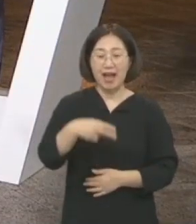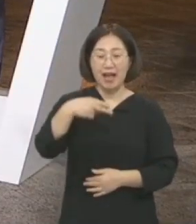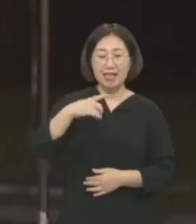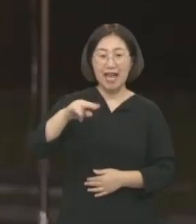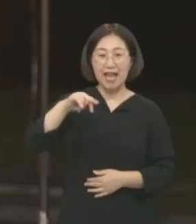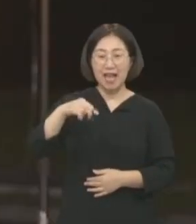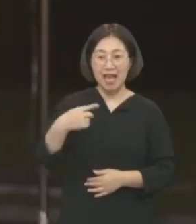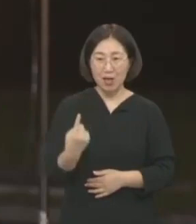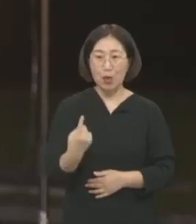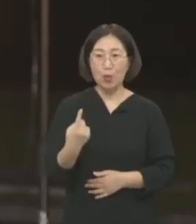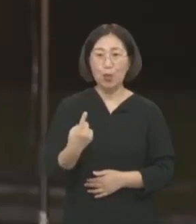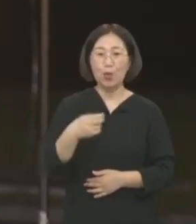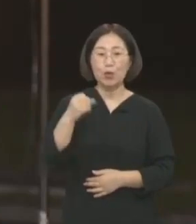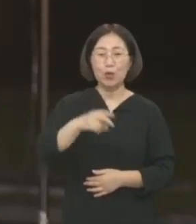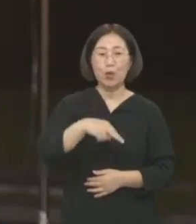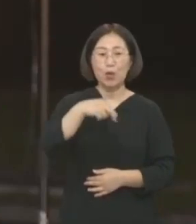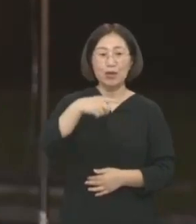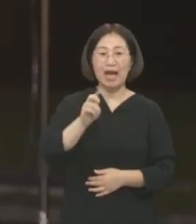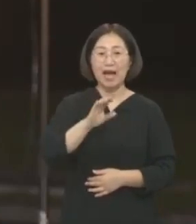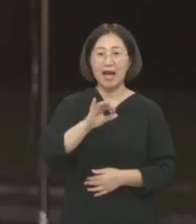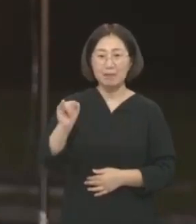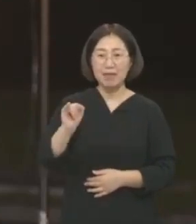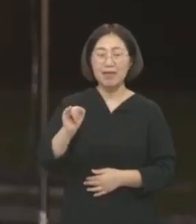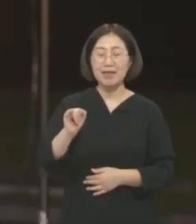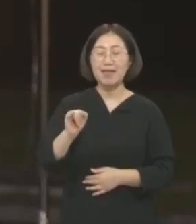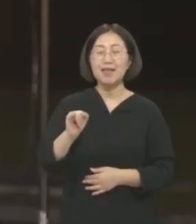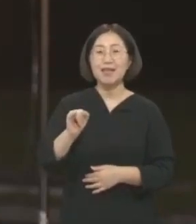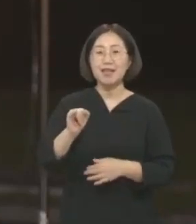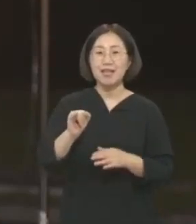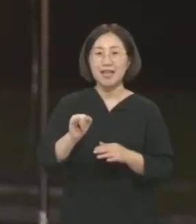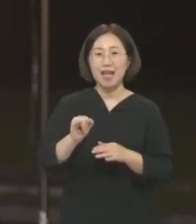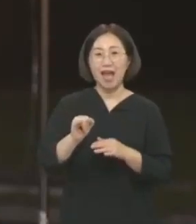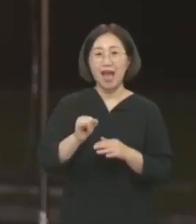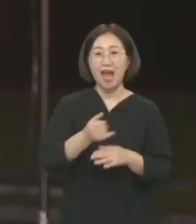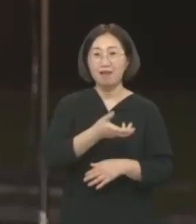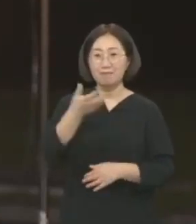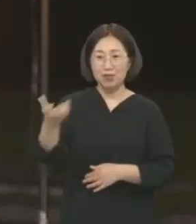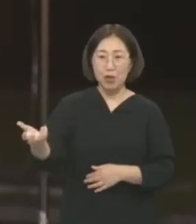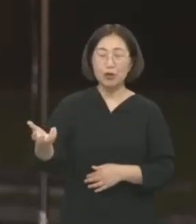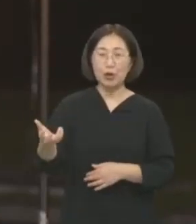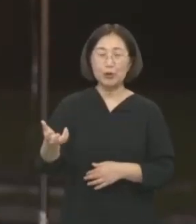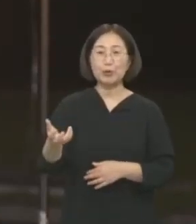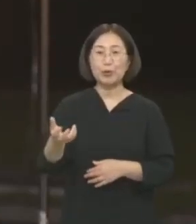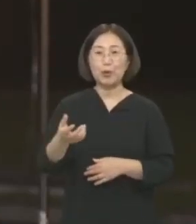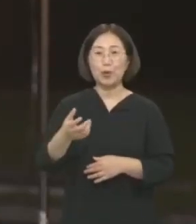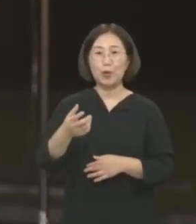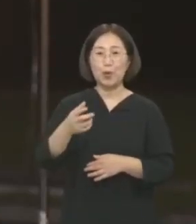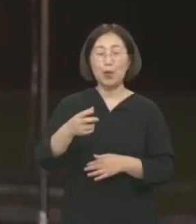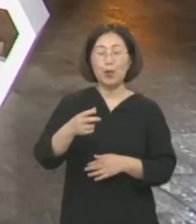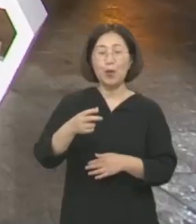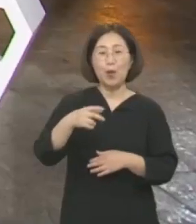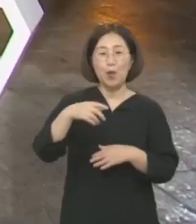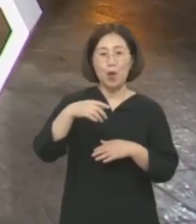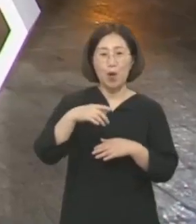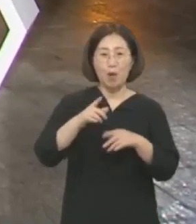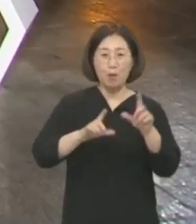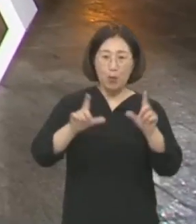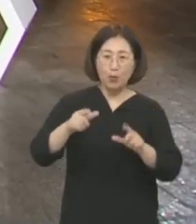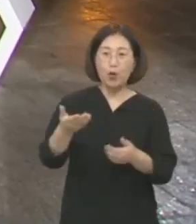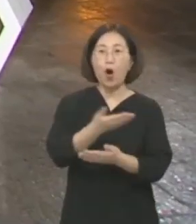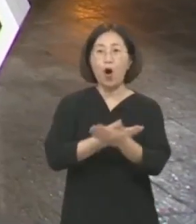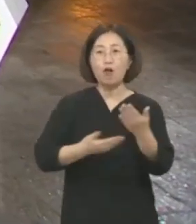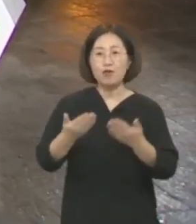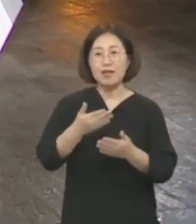두레풍장, 그다음에 사비백제 체험 이벤트, 또 한류 원주 백제 문화를 알리는 어울림 마당 등을 준비를